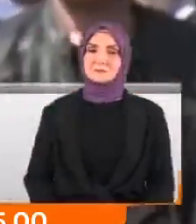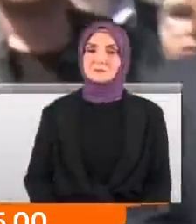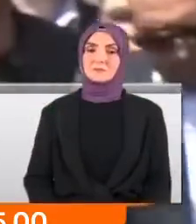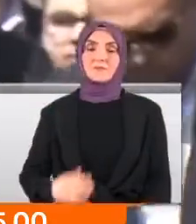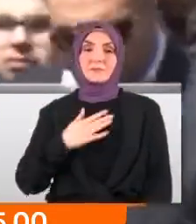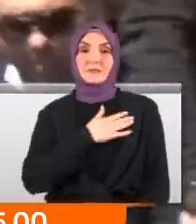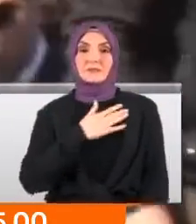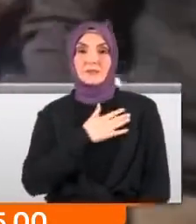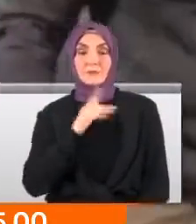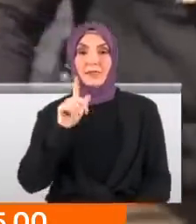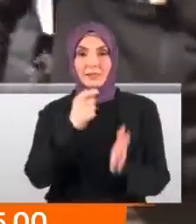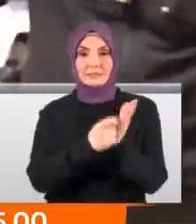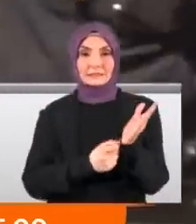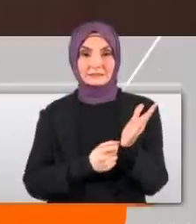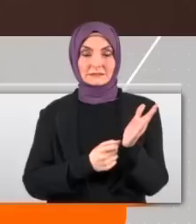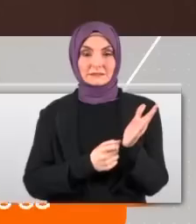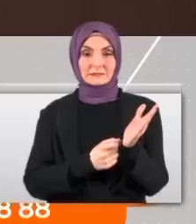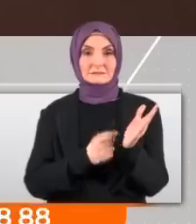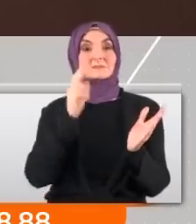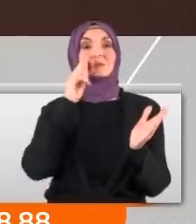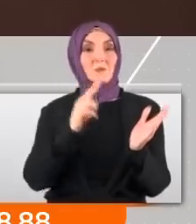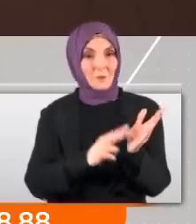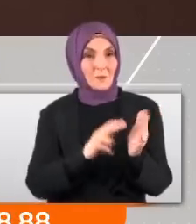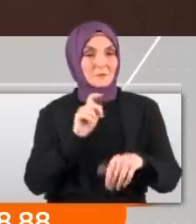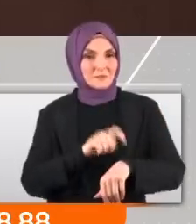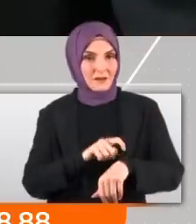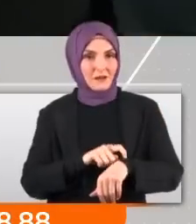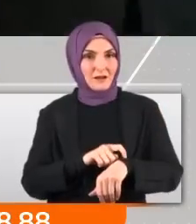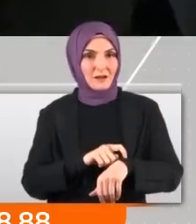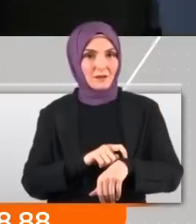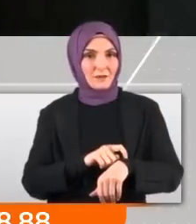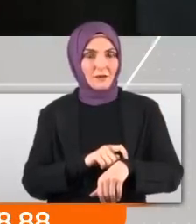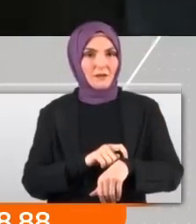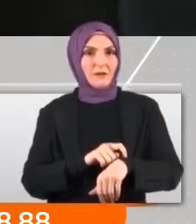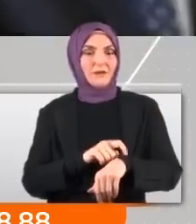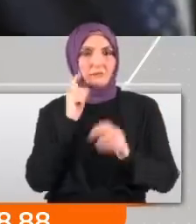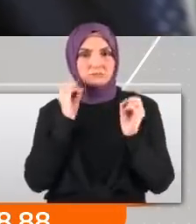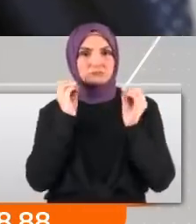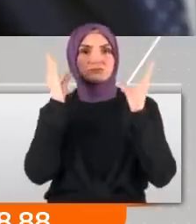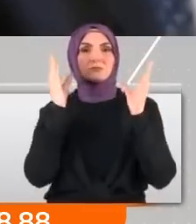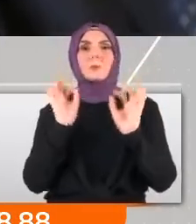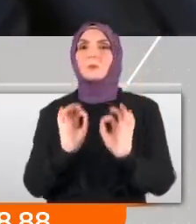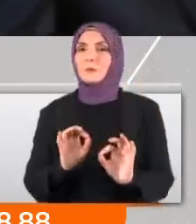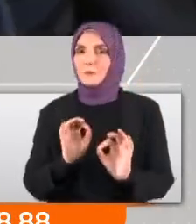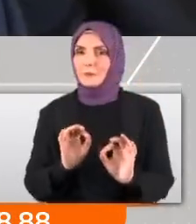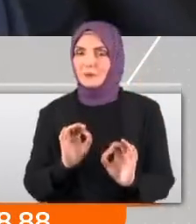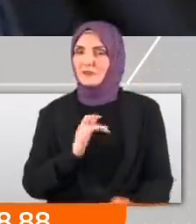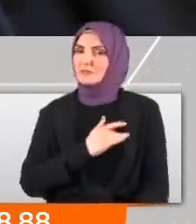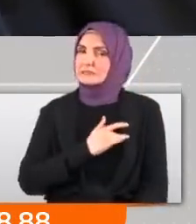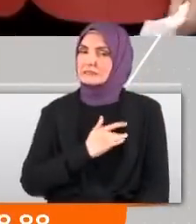CHP listelerini görünce dudaklarınız uçuklayacak. Kalbiniz